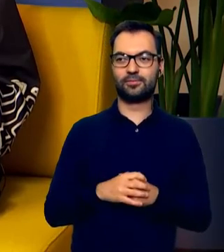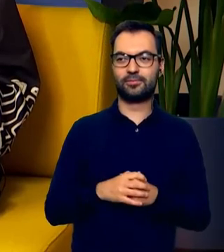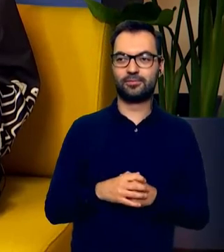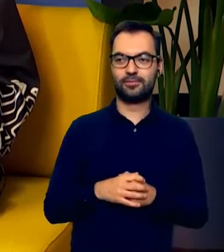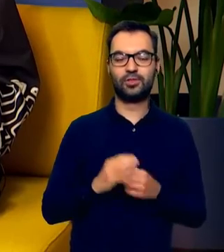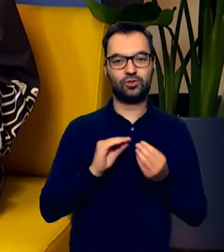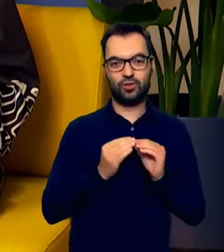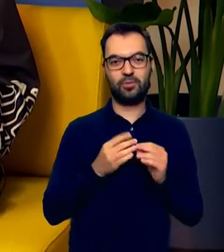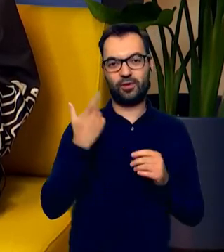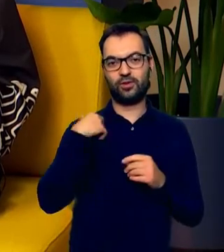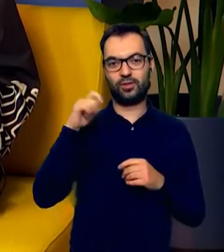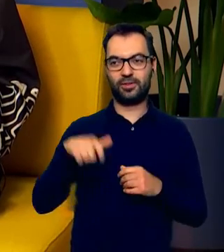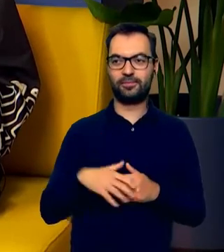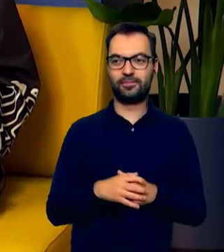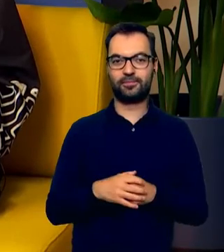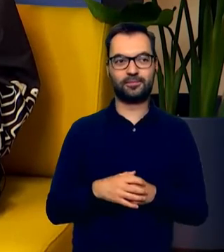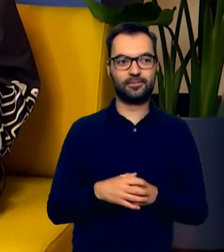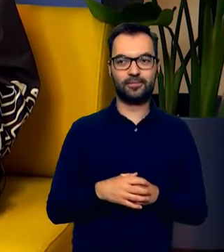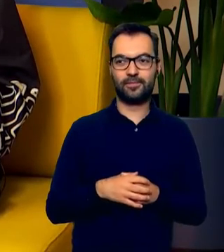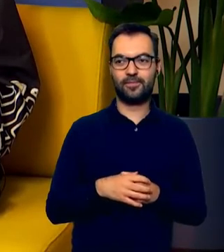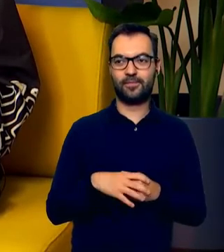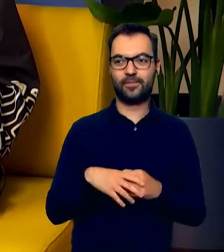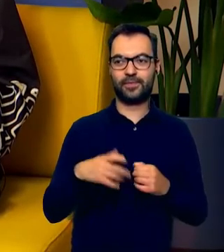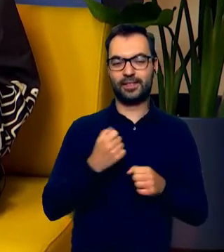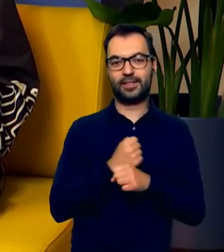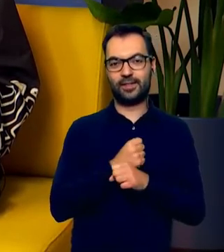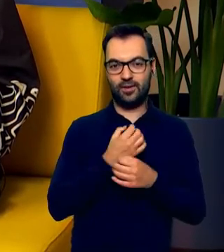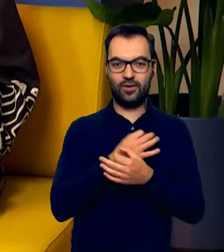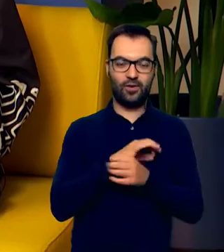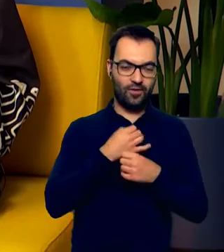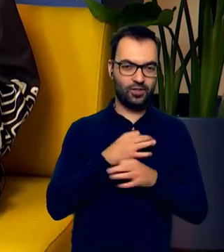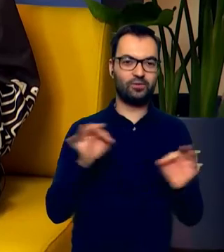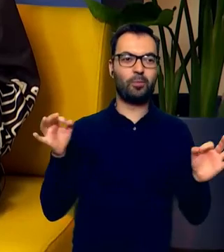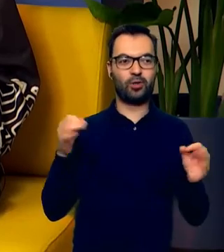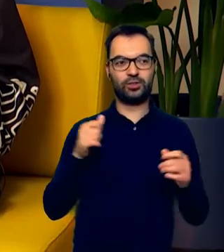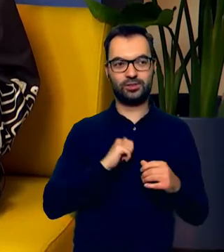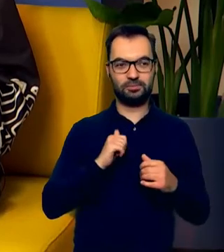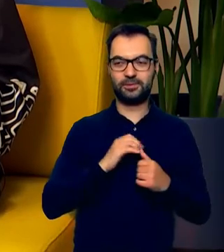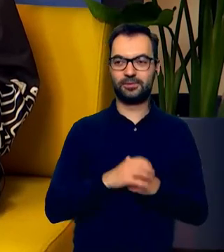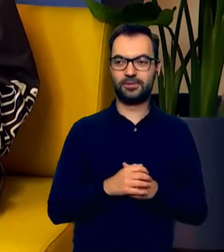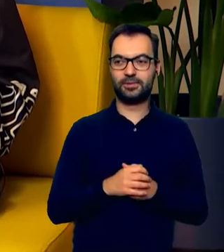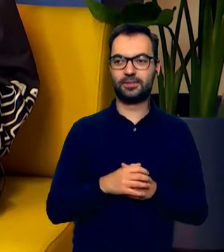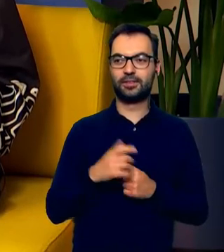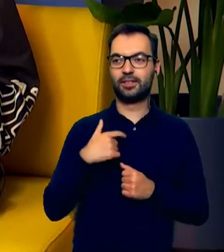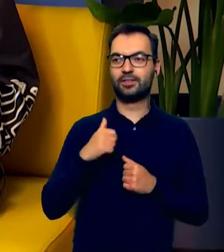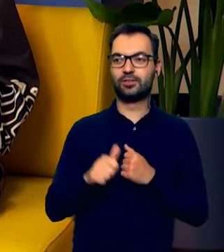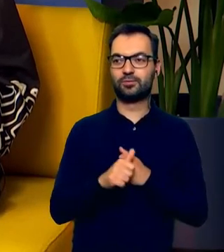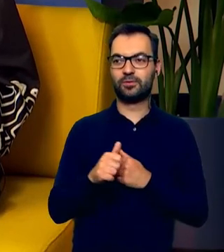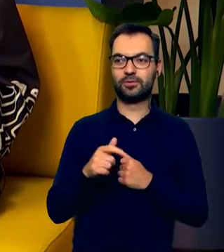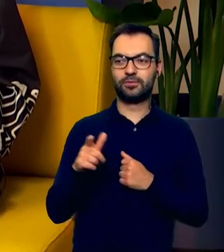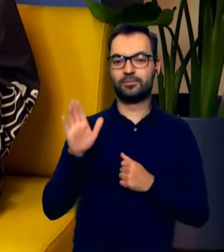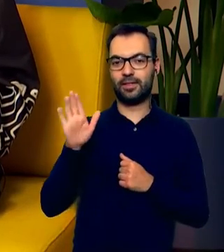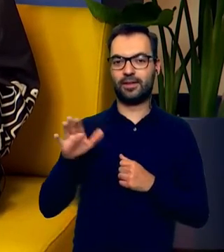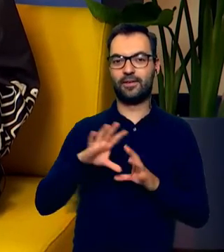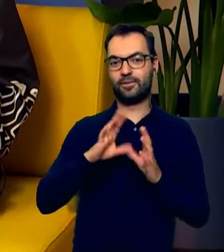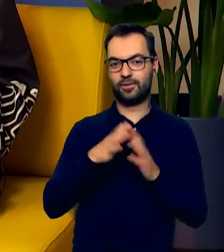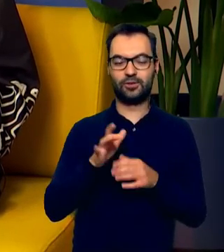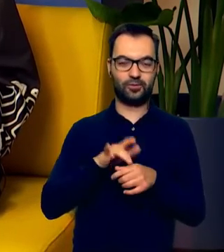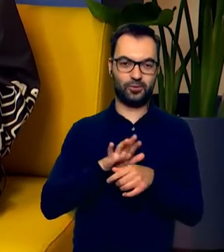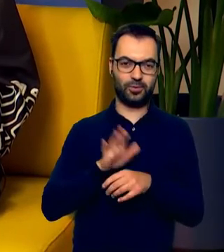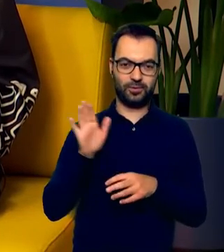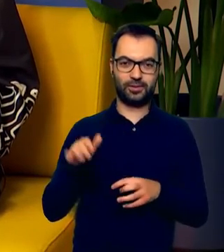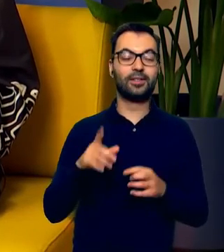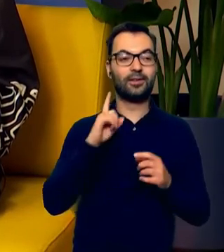Skomplikowaną osobowość. Wyrywanie się z okowów społecznych. Trudne. No. A ja ze względu na to, że ona miała wszystko w